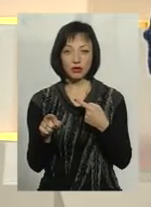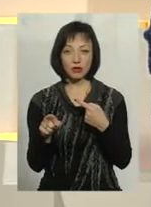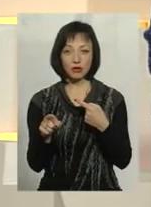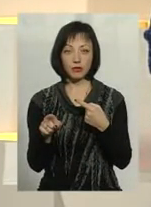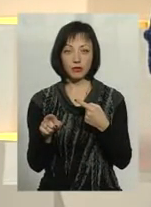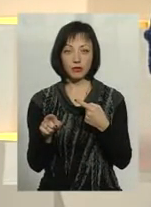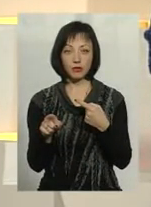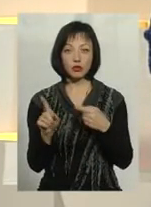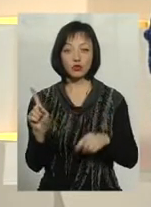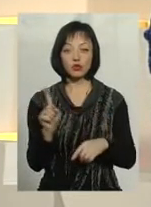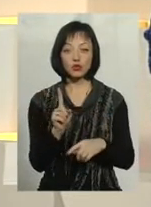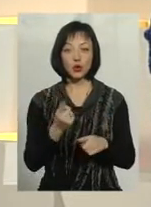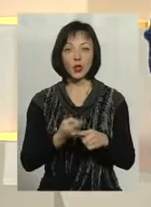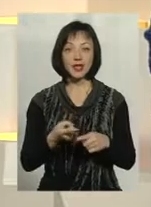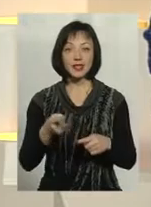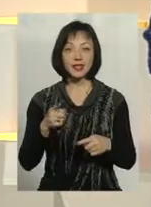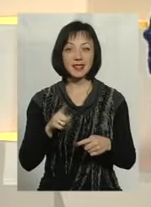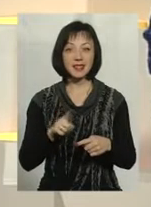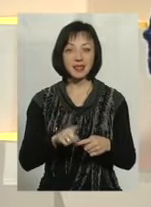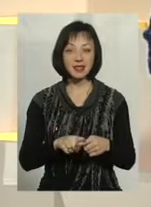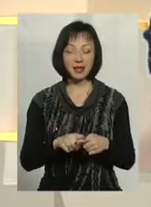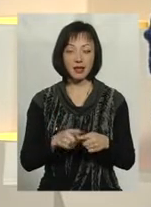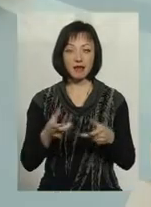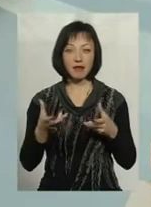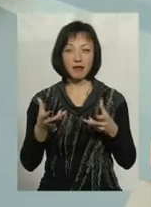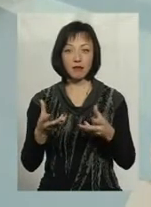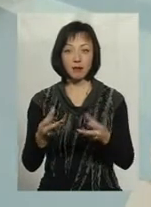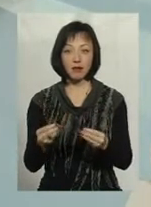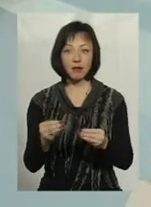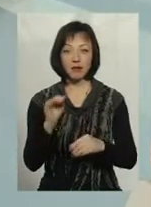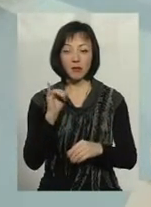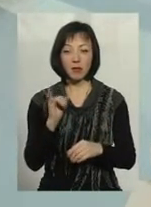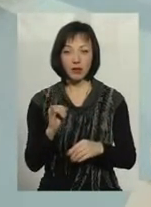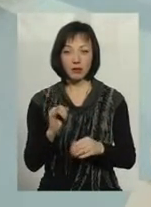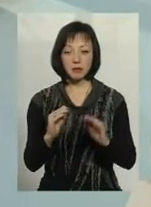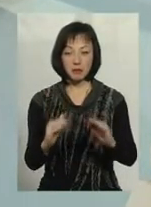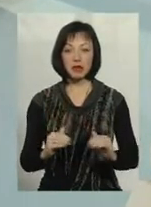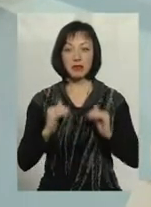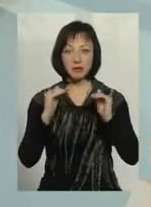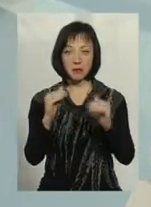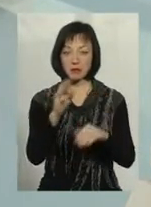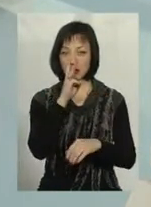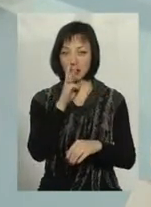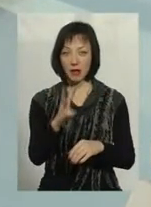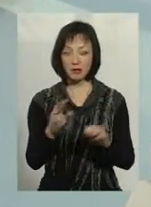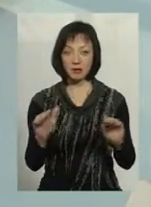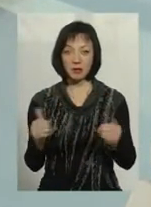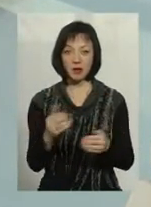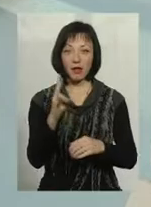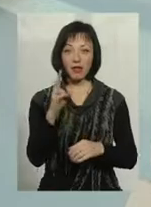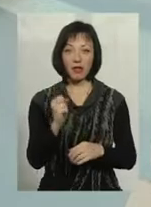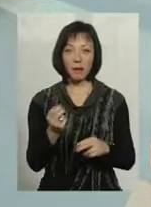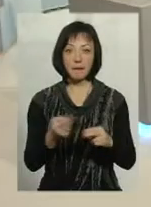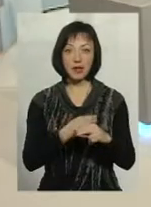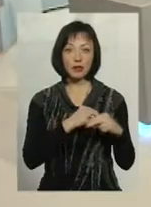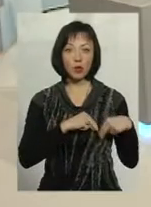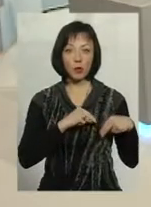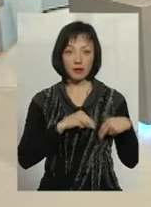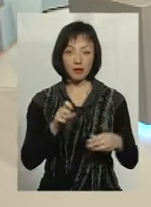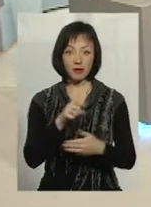це 2,5, коефіцієнт це такий суттєвий. То і тут є запаси, де треба виходити на рівень, по суті, Кабінету міністрів, де ставити питання про те,